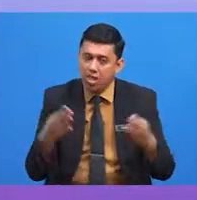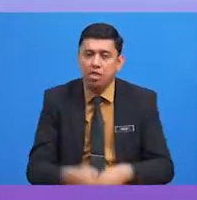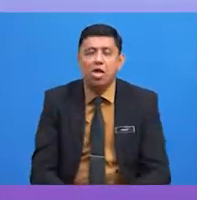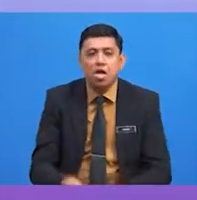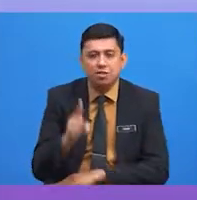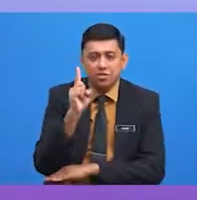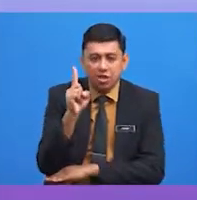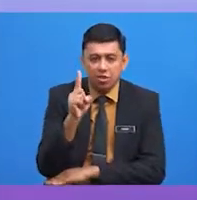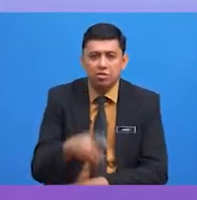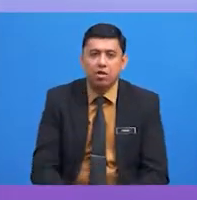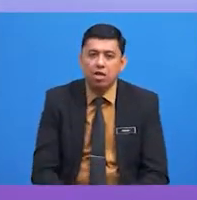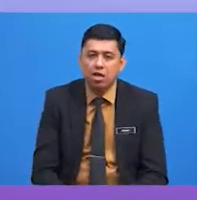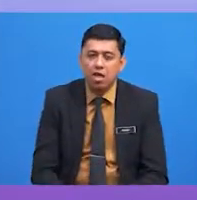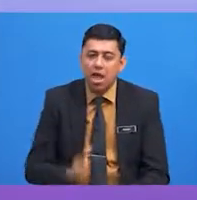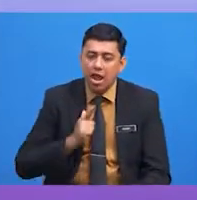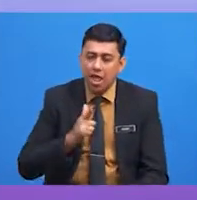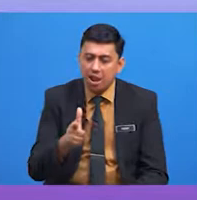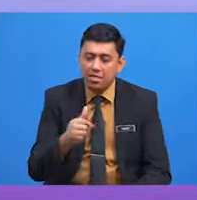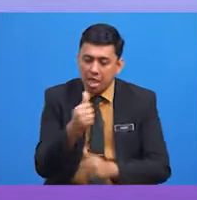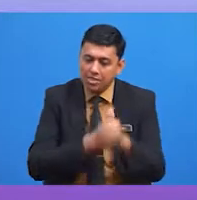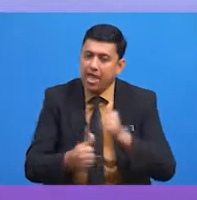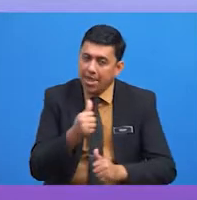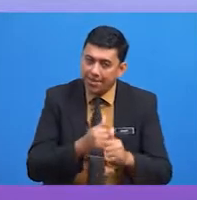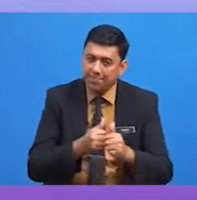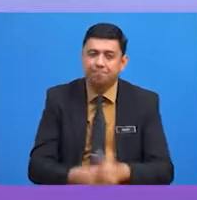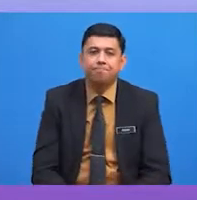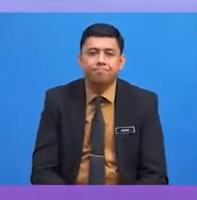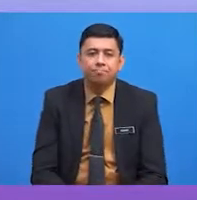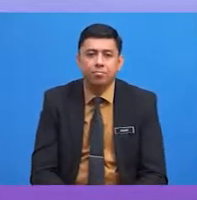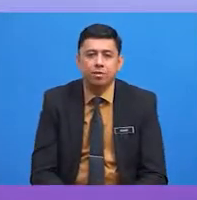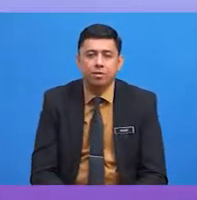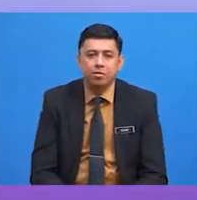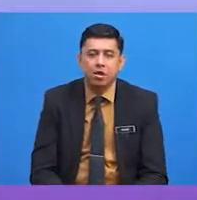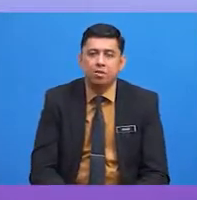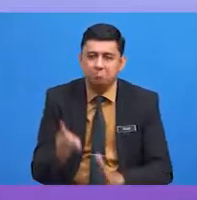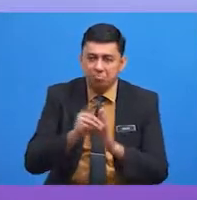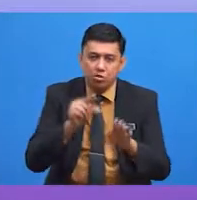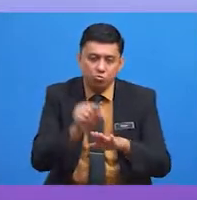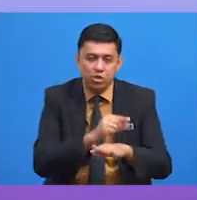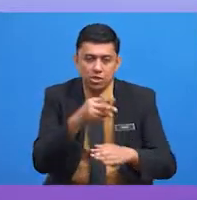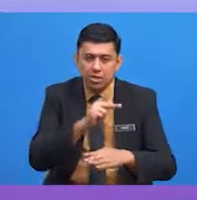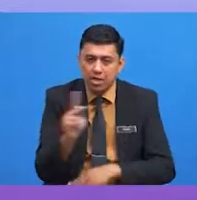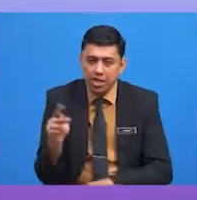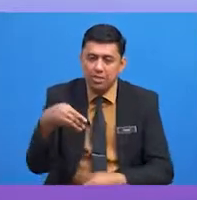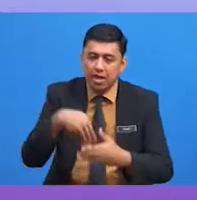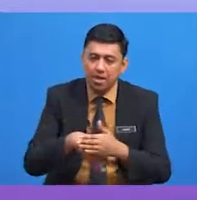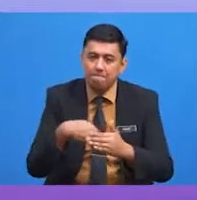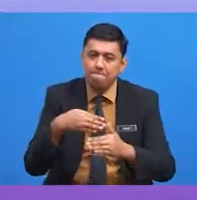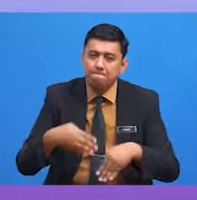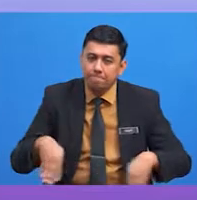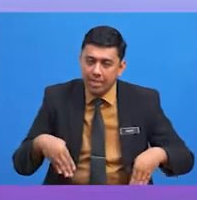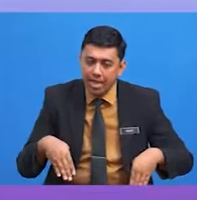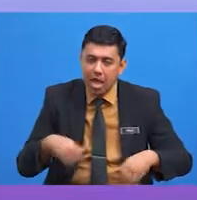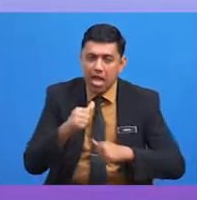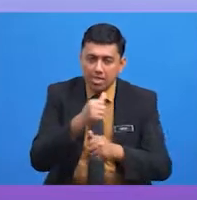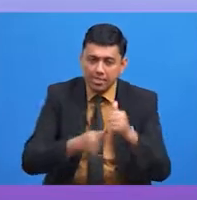1. Laras sains. Laras ini digunakan dalam bidang sains